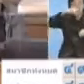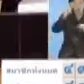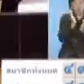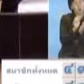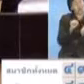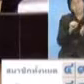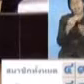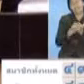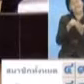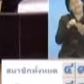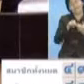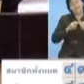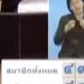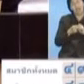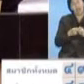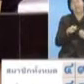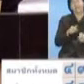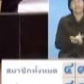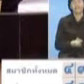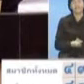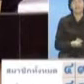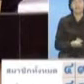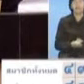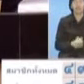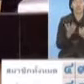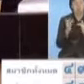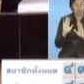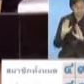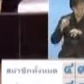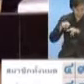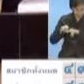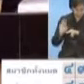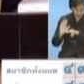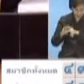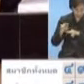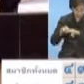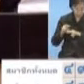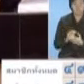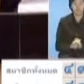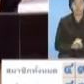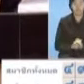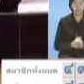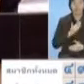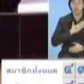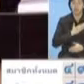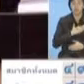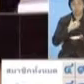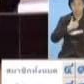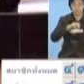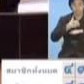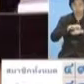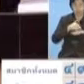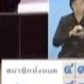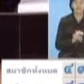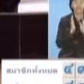ที่ประท้วงผมจะวิจัยก่อนนะครับเอาเดี๋ยวนั่งลงครับผมจะวิจัยนะประเด็นแรกที่ท่านบอกว่า